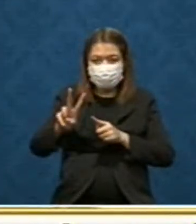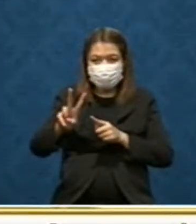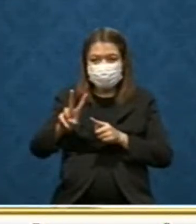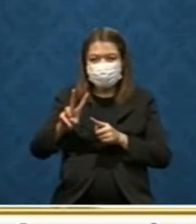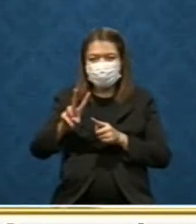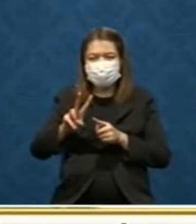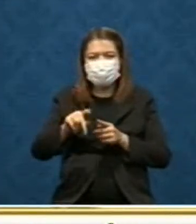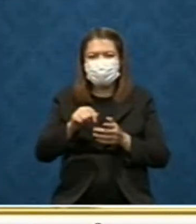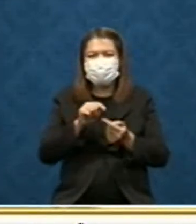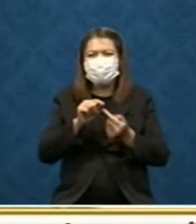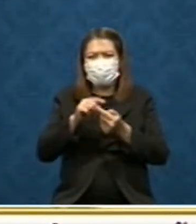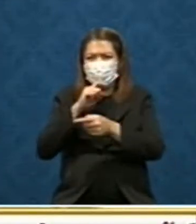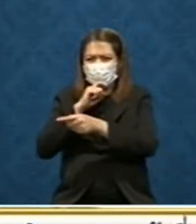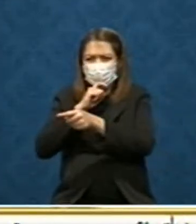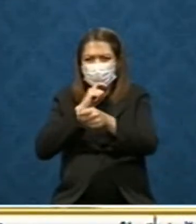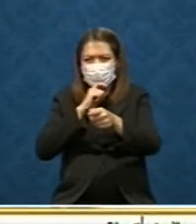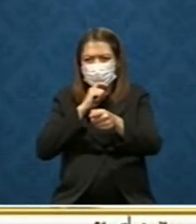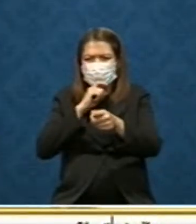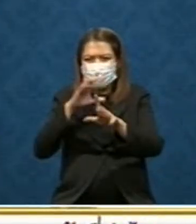ปราบ ซัท ม อยู่